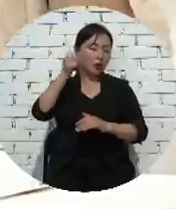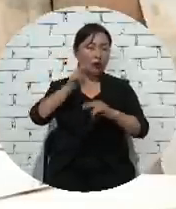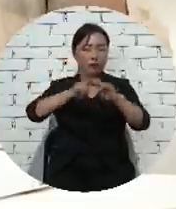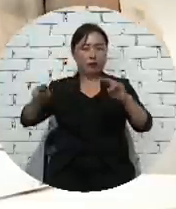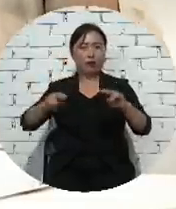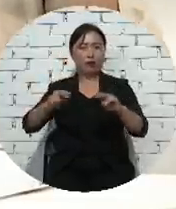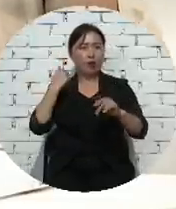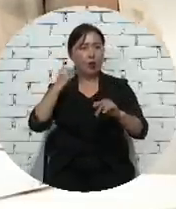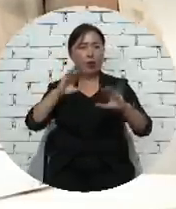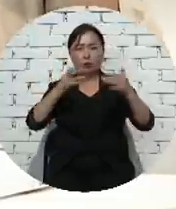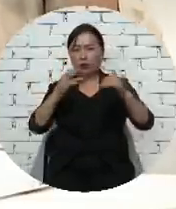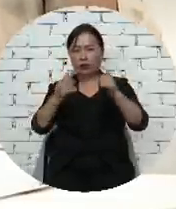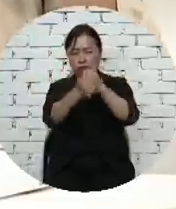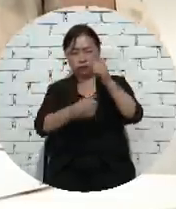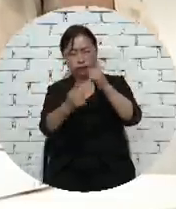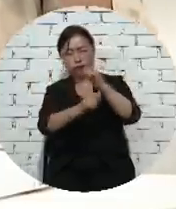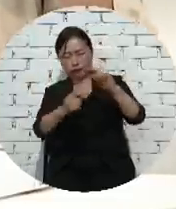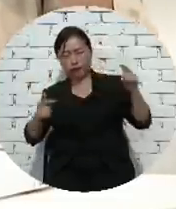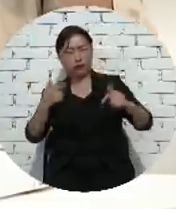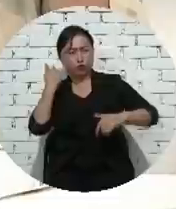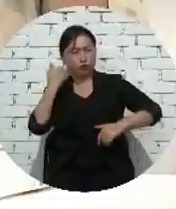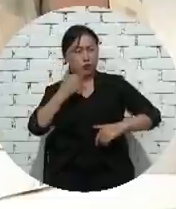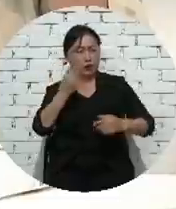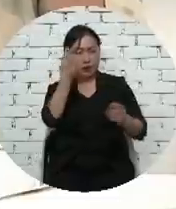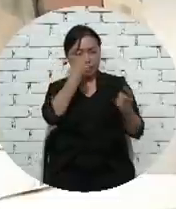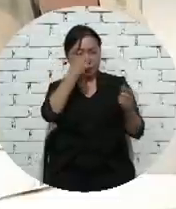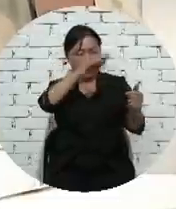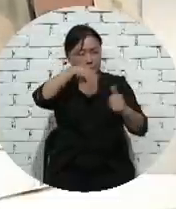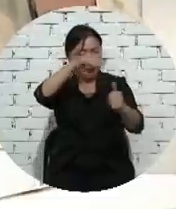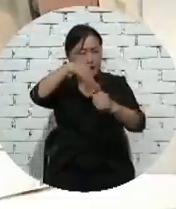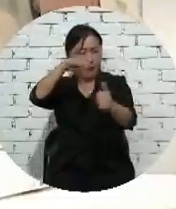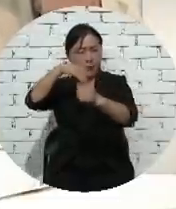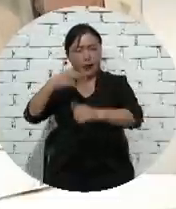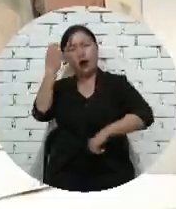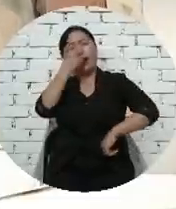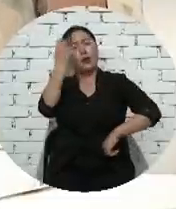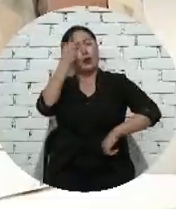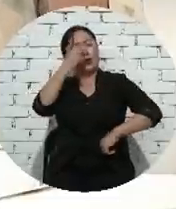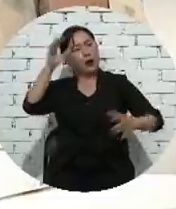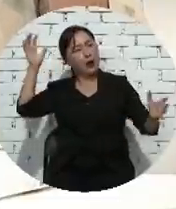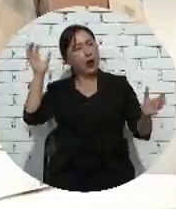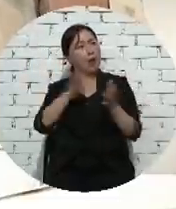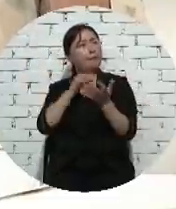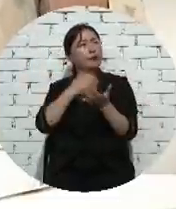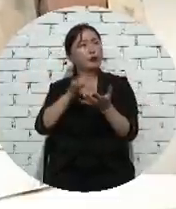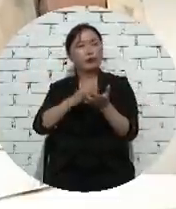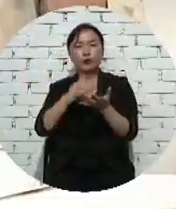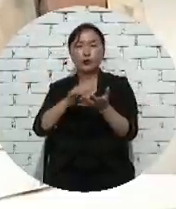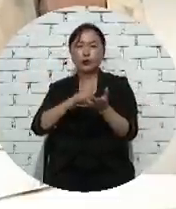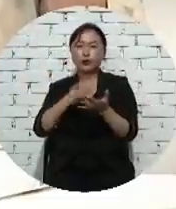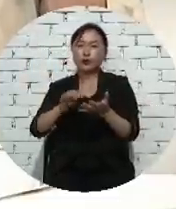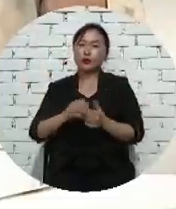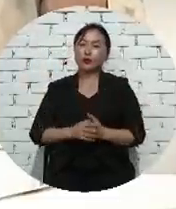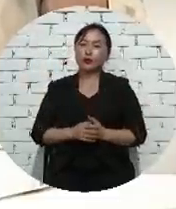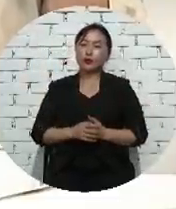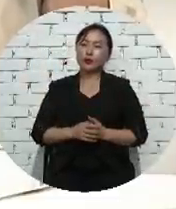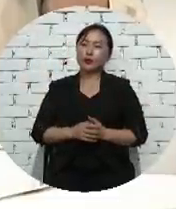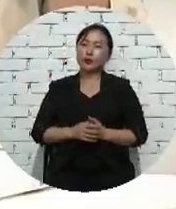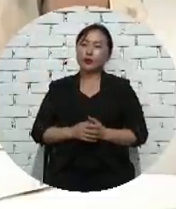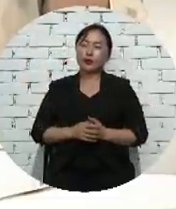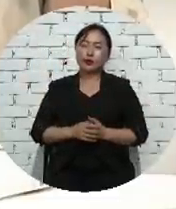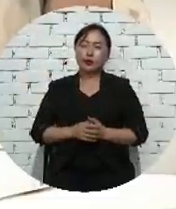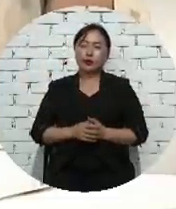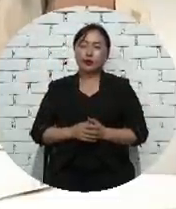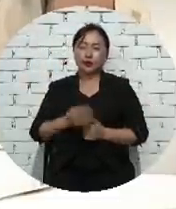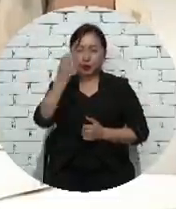말로는 천여 명을 수사를 천여 하신 걸 말이 안 되는 얘기고요. 전부 합하면 아마 뭐 참고인